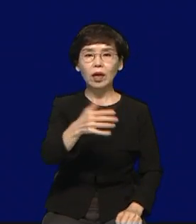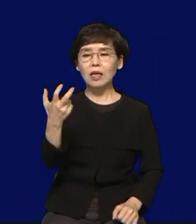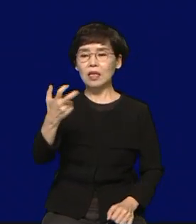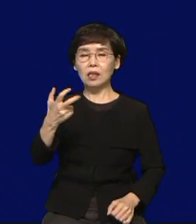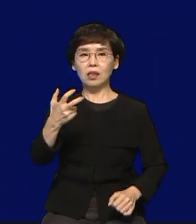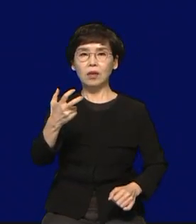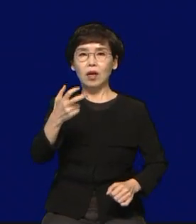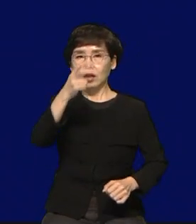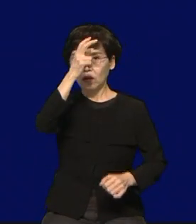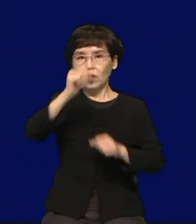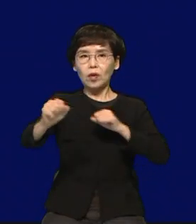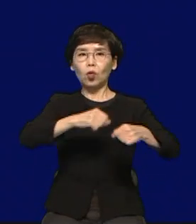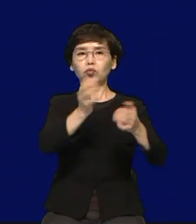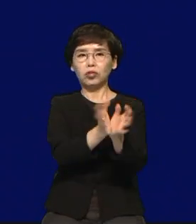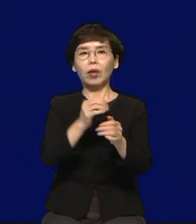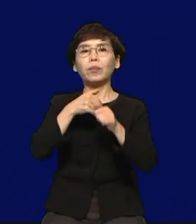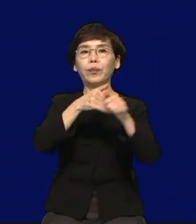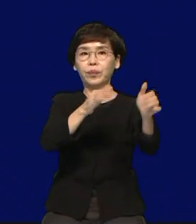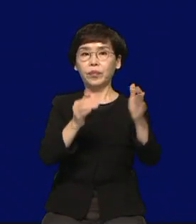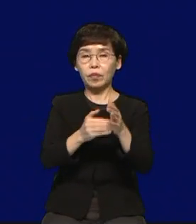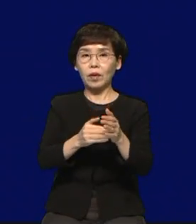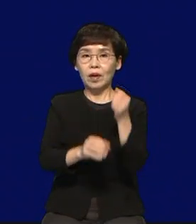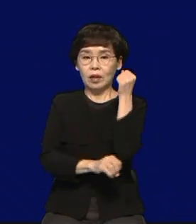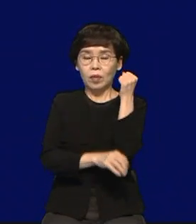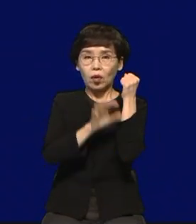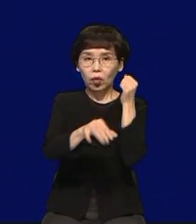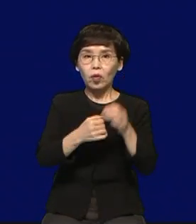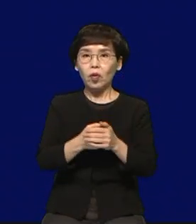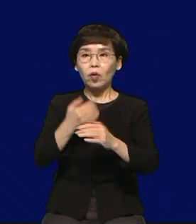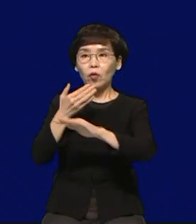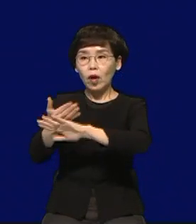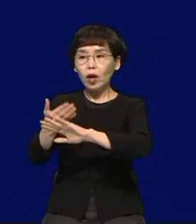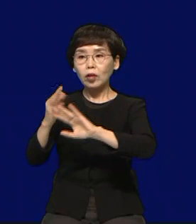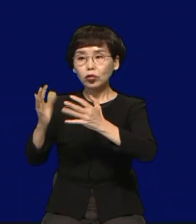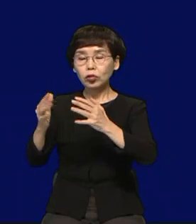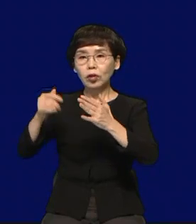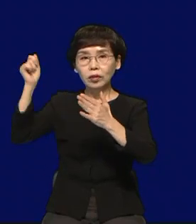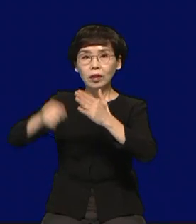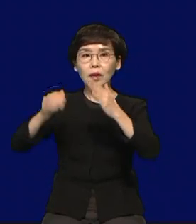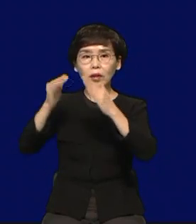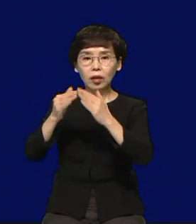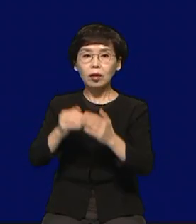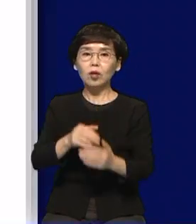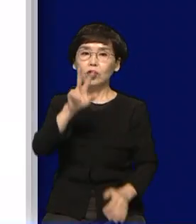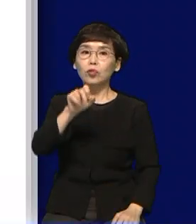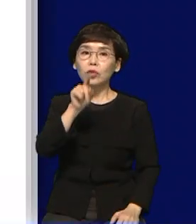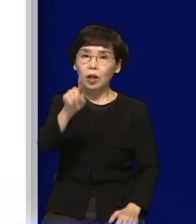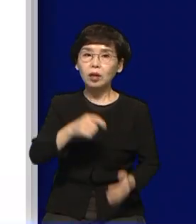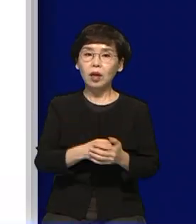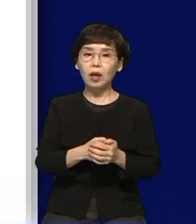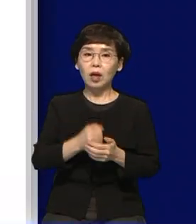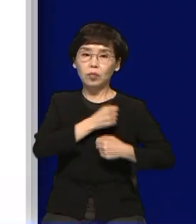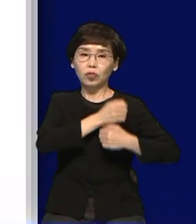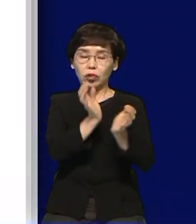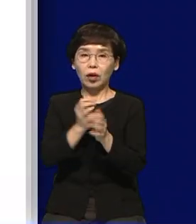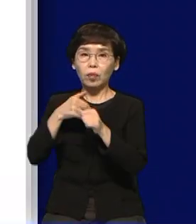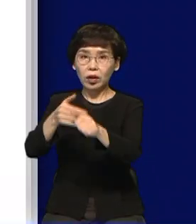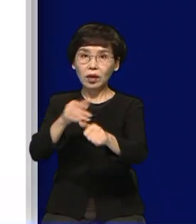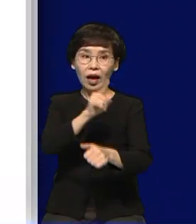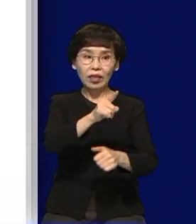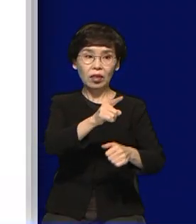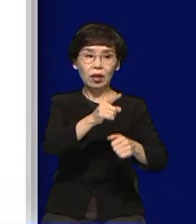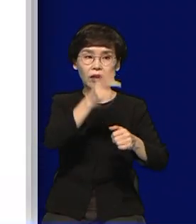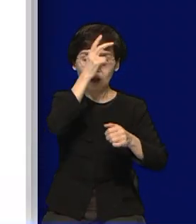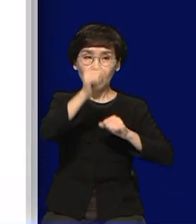부대가 배치됐습니다. 거점 근무와 외국 공간 경비 등에도 20여 개 부대가 배정됐습니다. 한 개 기동대가 60명